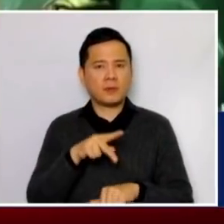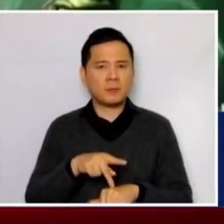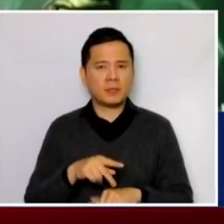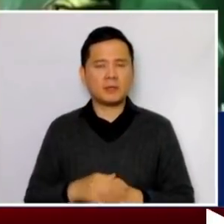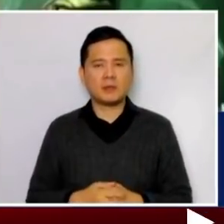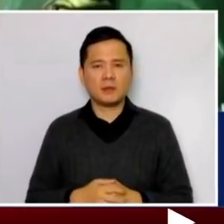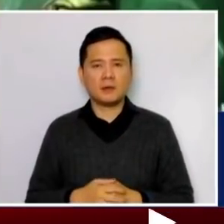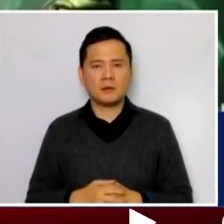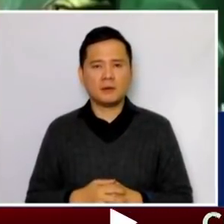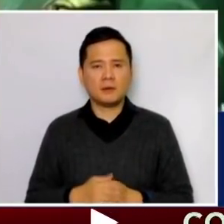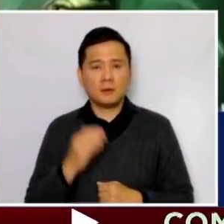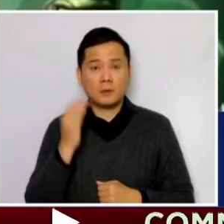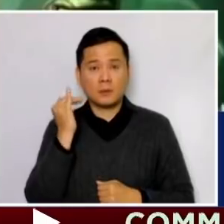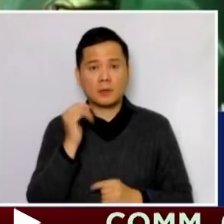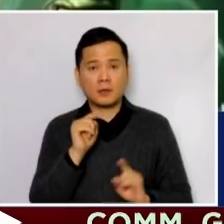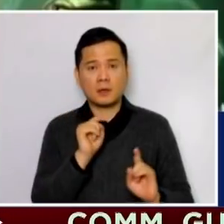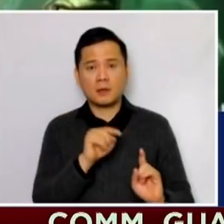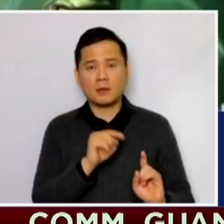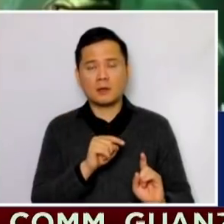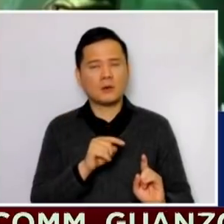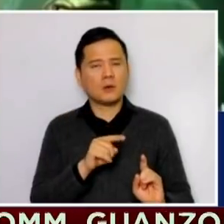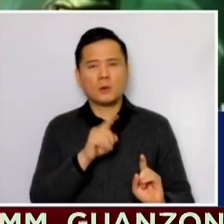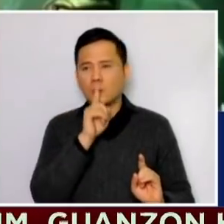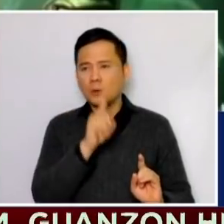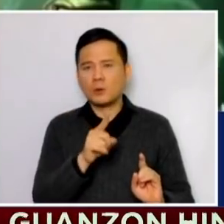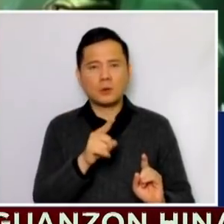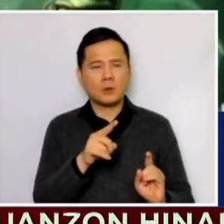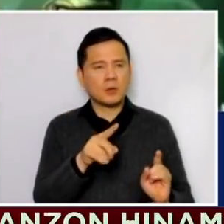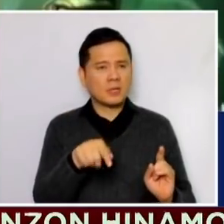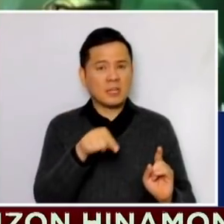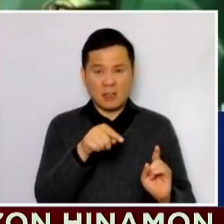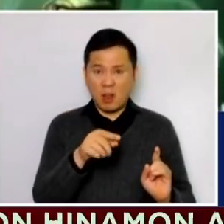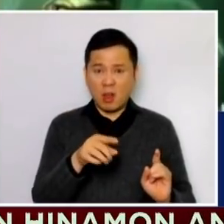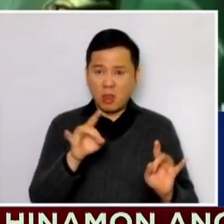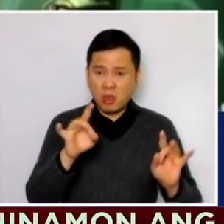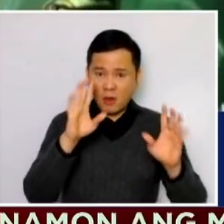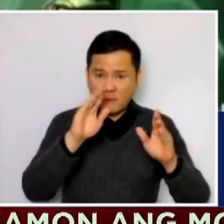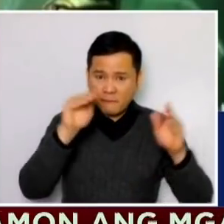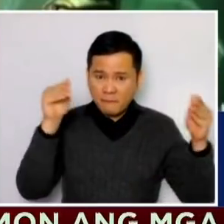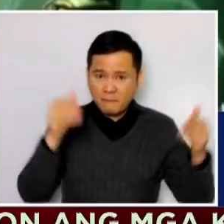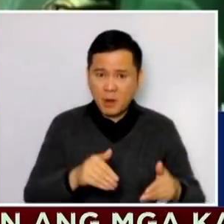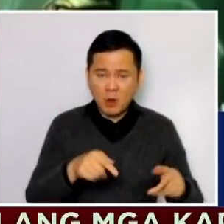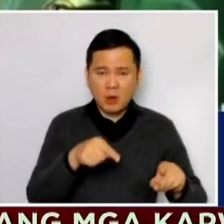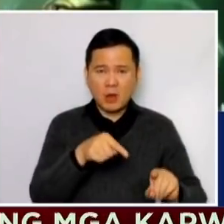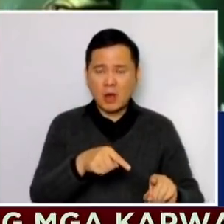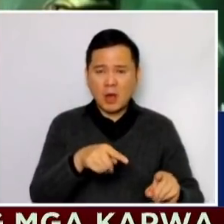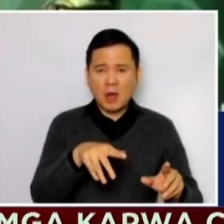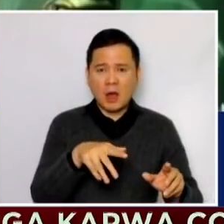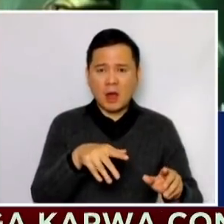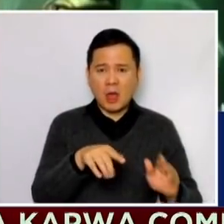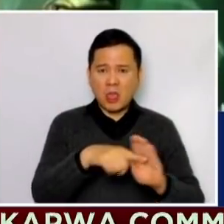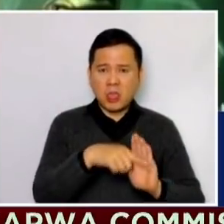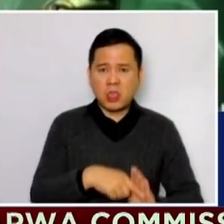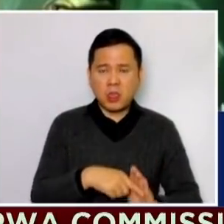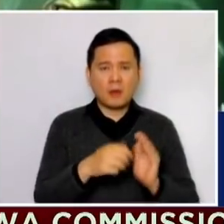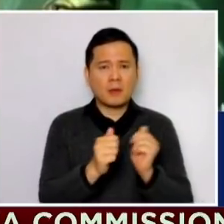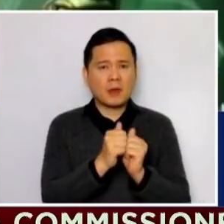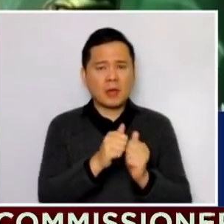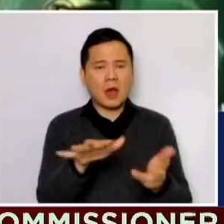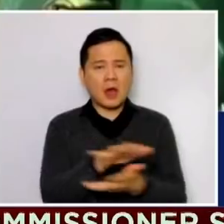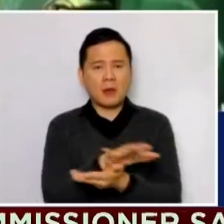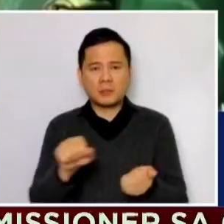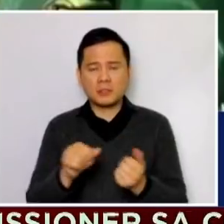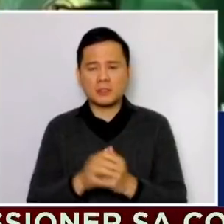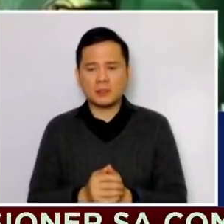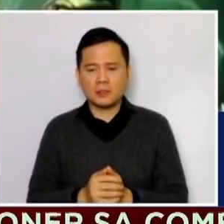that steals and kills and destroys. A sin contrary to the law of God, so does the act